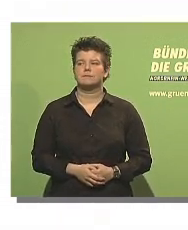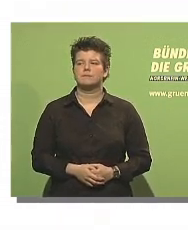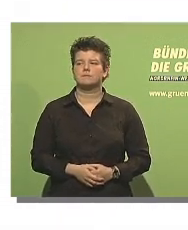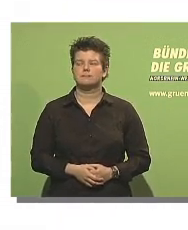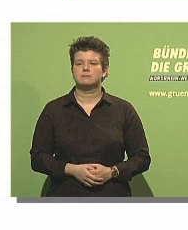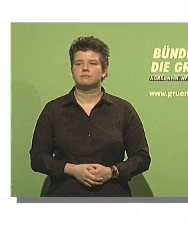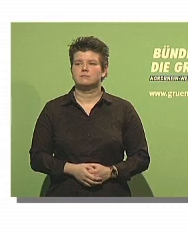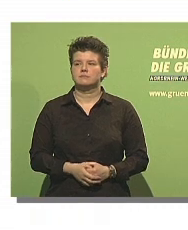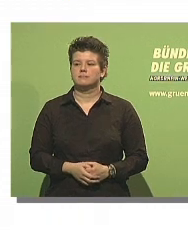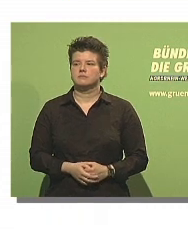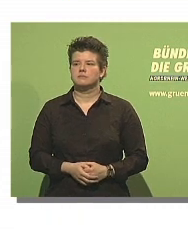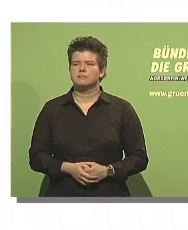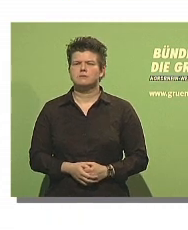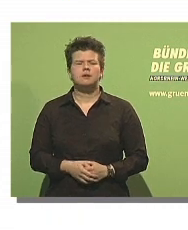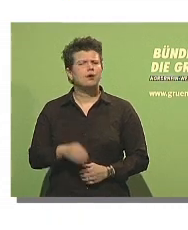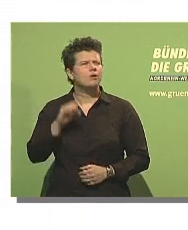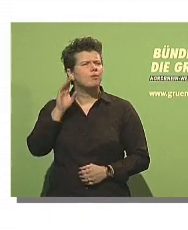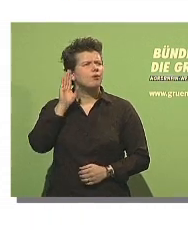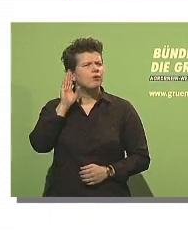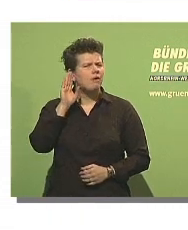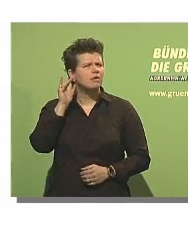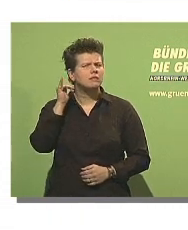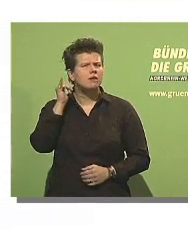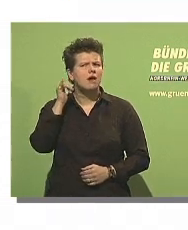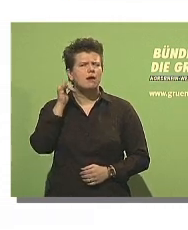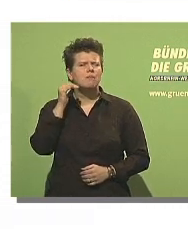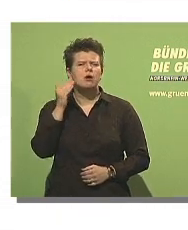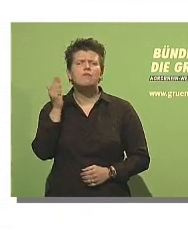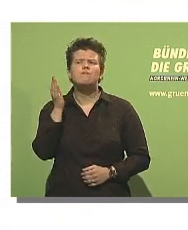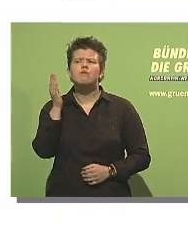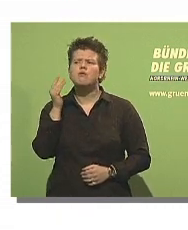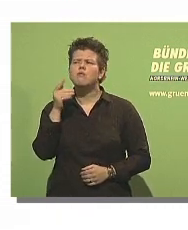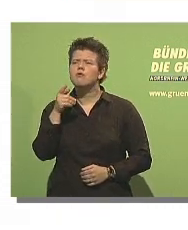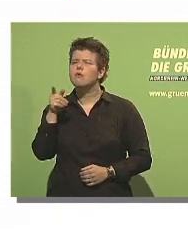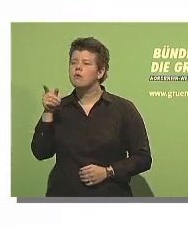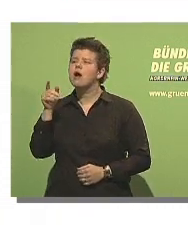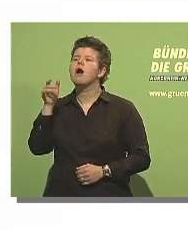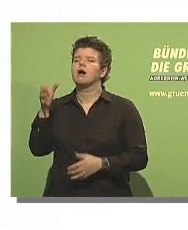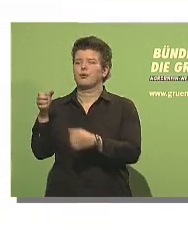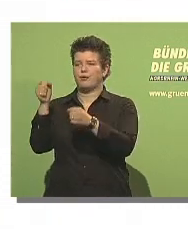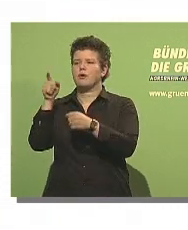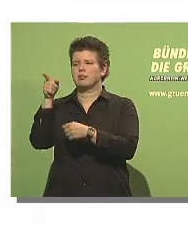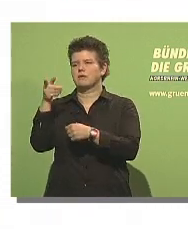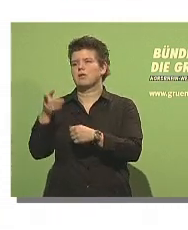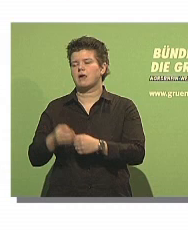Ich hatte so ein zartes Ja gehört. Ich weiß bloß nicht, wo es herkam. Aus Köln kam das. Okay.